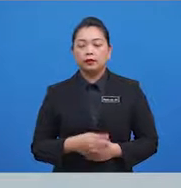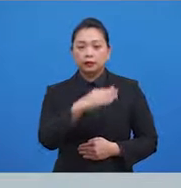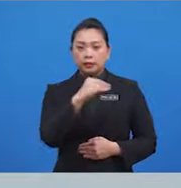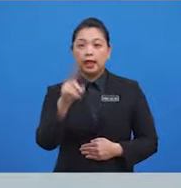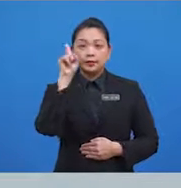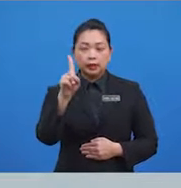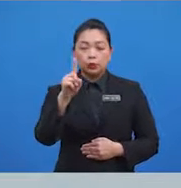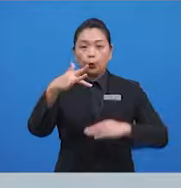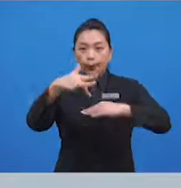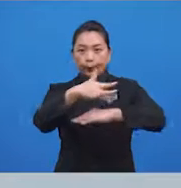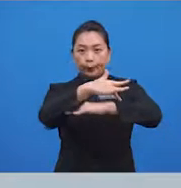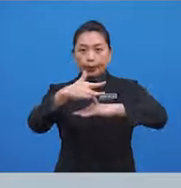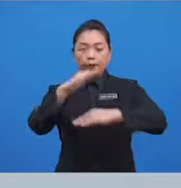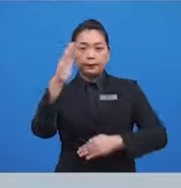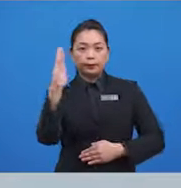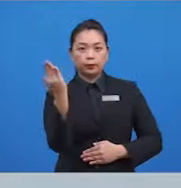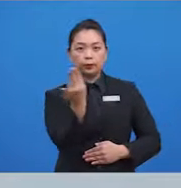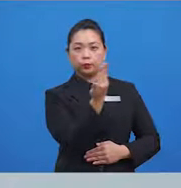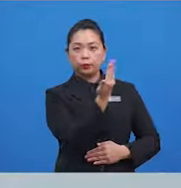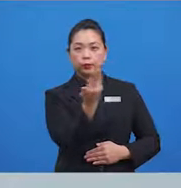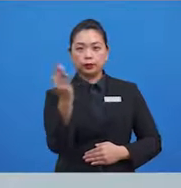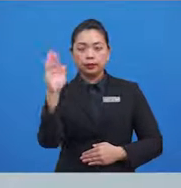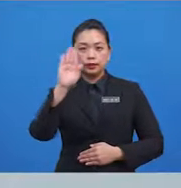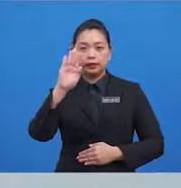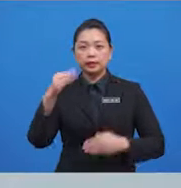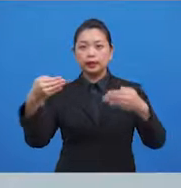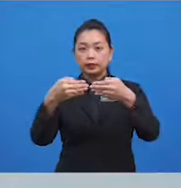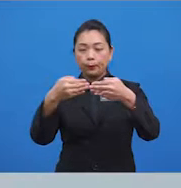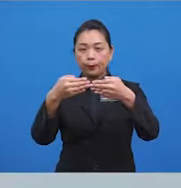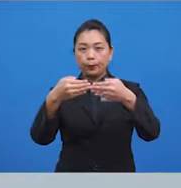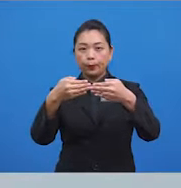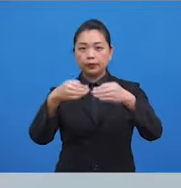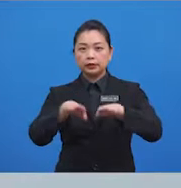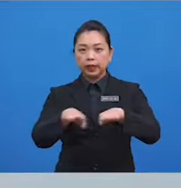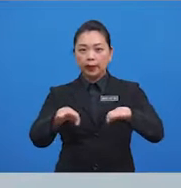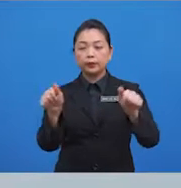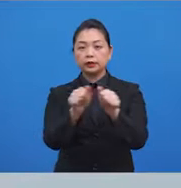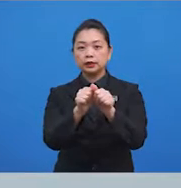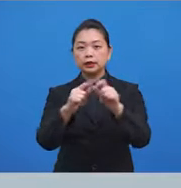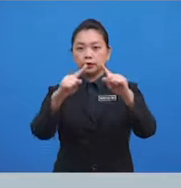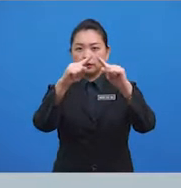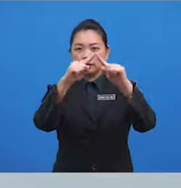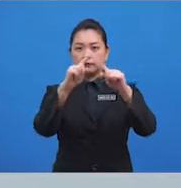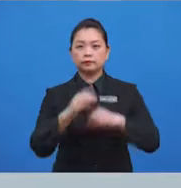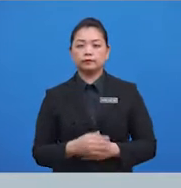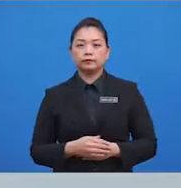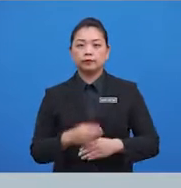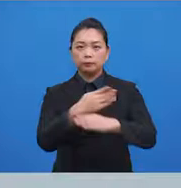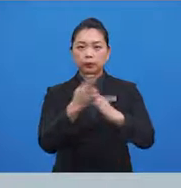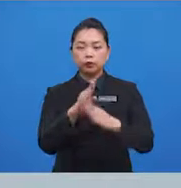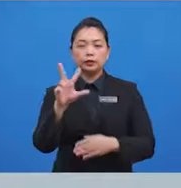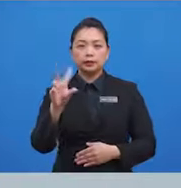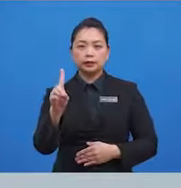serta satu permukaan melengkung menyambungkan tapak dengan puncak. Dan bentuk